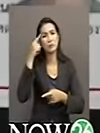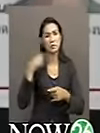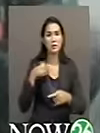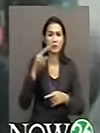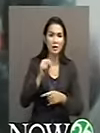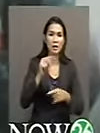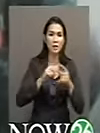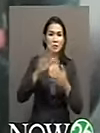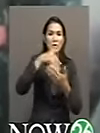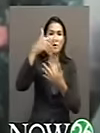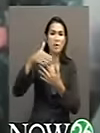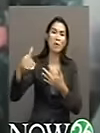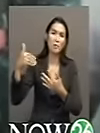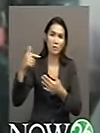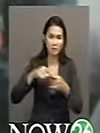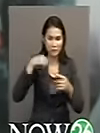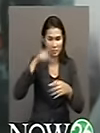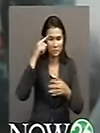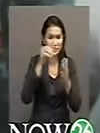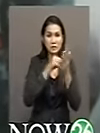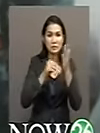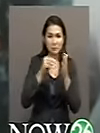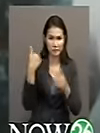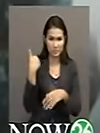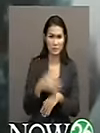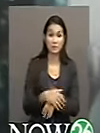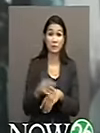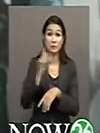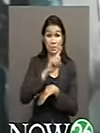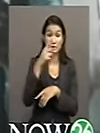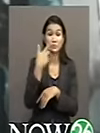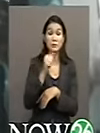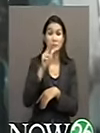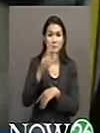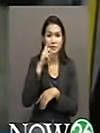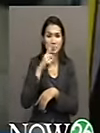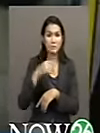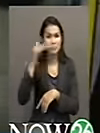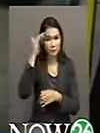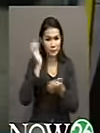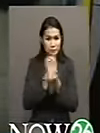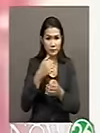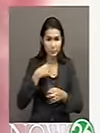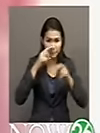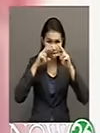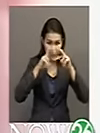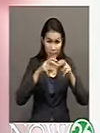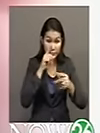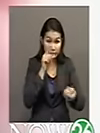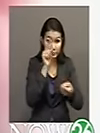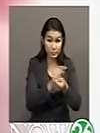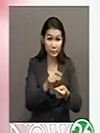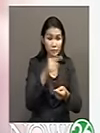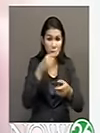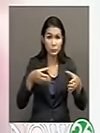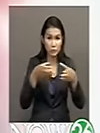ไปเที่ยวต่างจังหวัดด้วย ครับวันที่13กันยายนที่ผ่านมาเนี่ยทางเจ้าหน้าที่ตำรวจก็ไปสืบทราบว่านายสดายุกับพวก